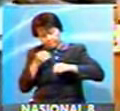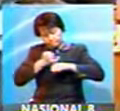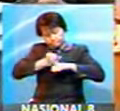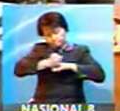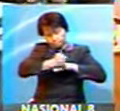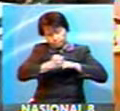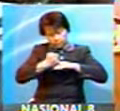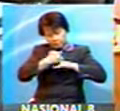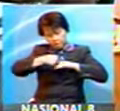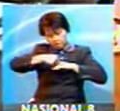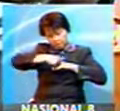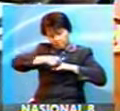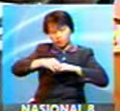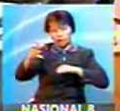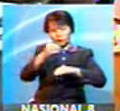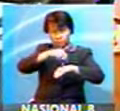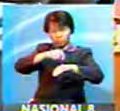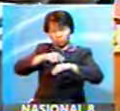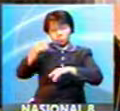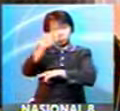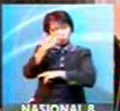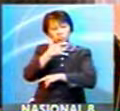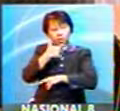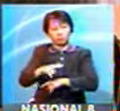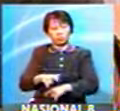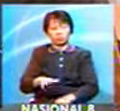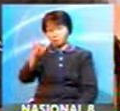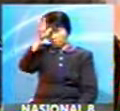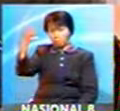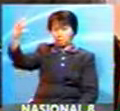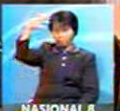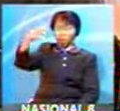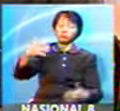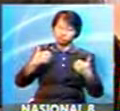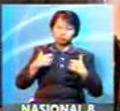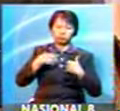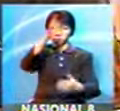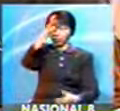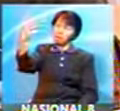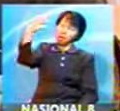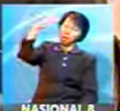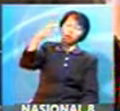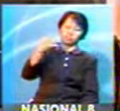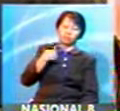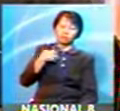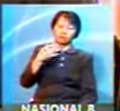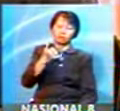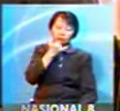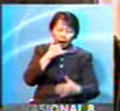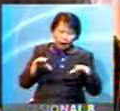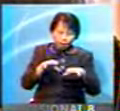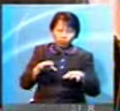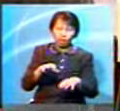sampai ke mahir tu makan masa lah. Dia pernah kena marah ayah tak? Saya pernah kena tegur. Kena tegur cara